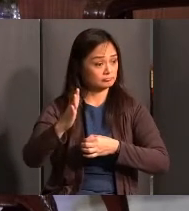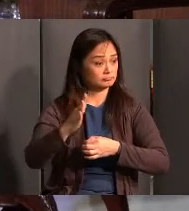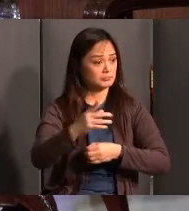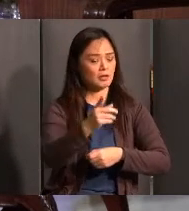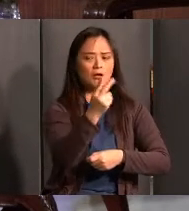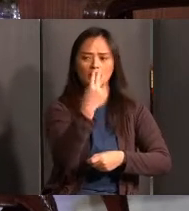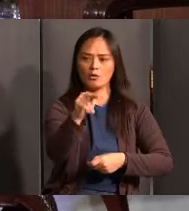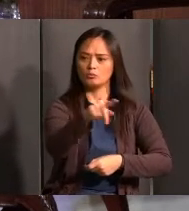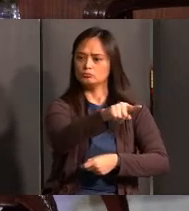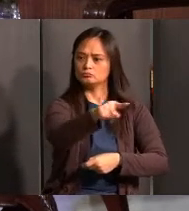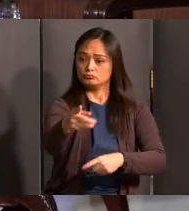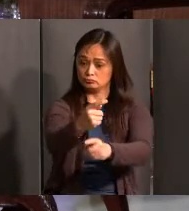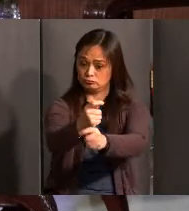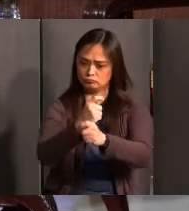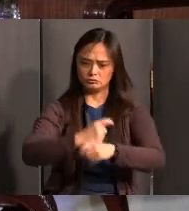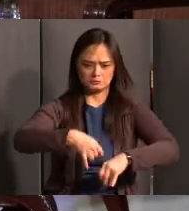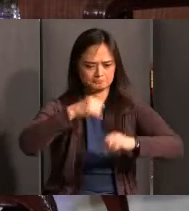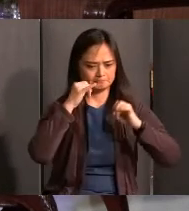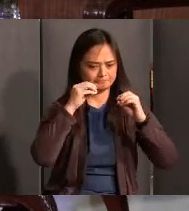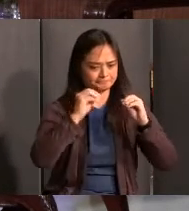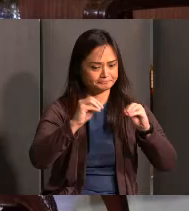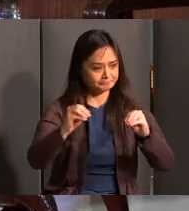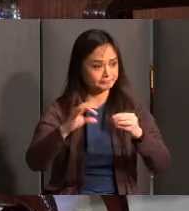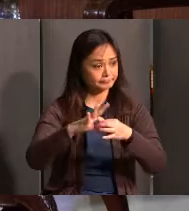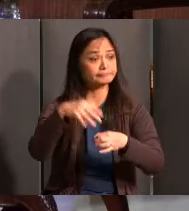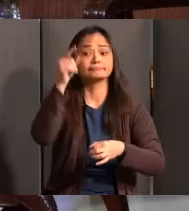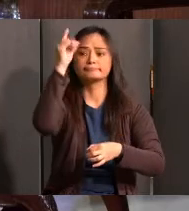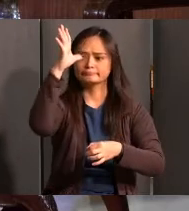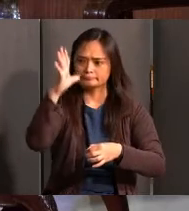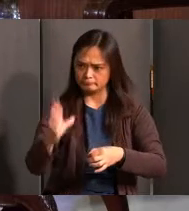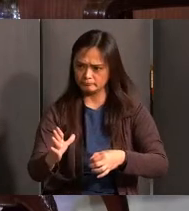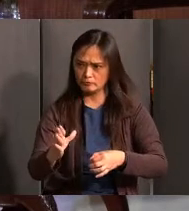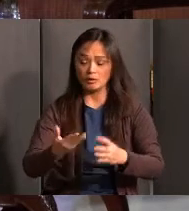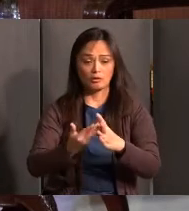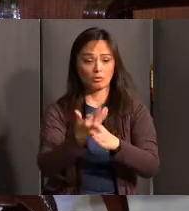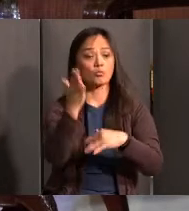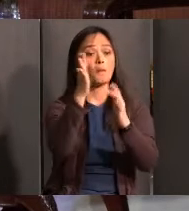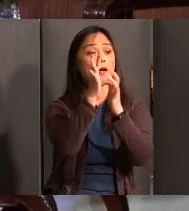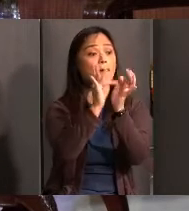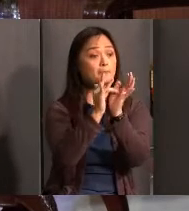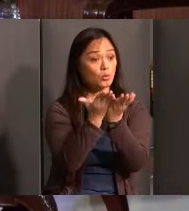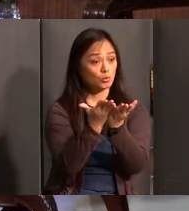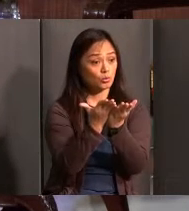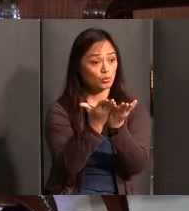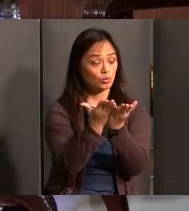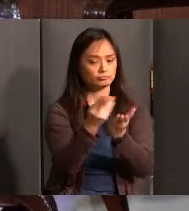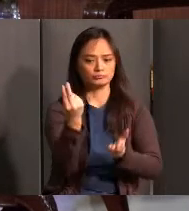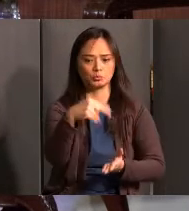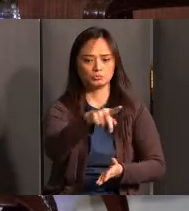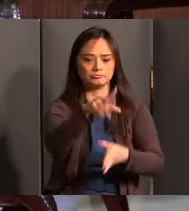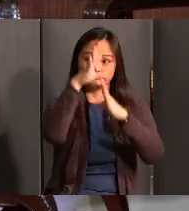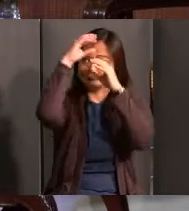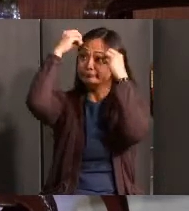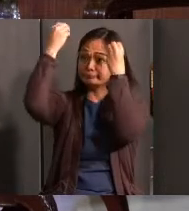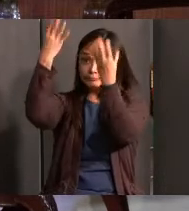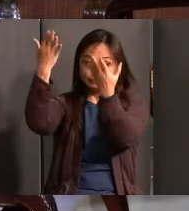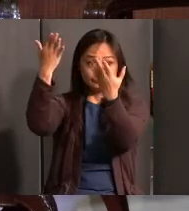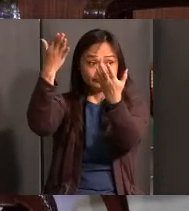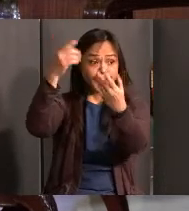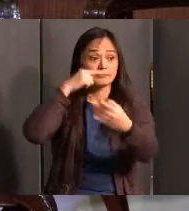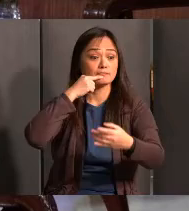when you take the instructions of God sa pamamagitan ng kanyang salita, when you obey His